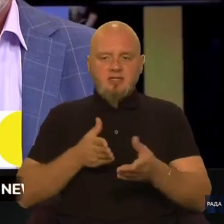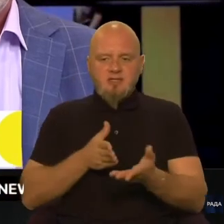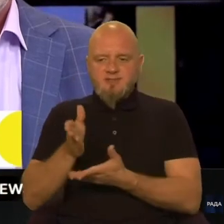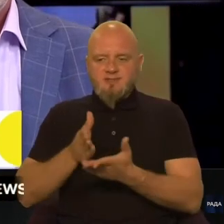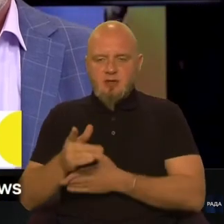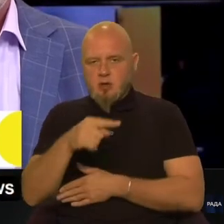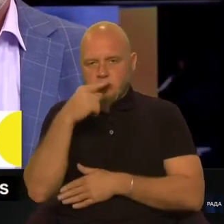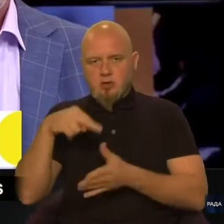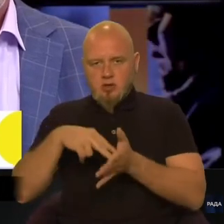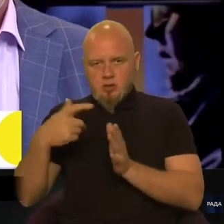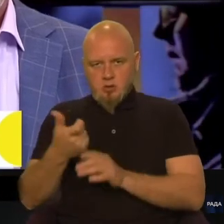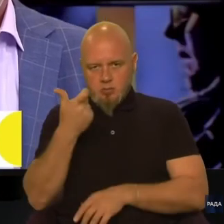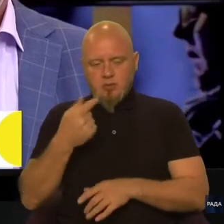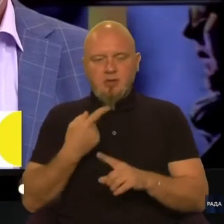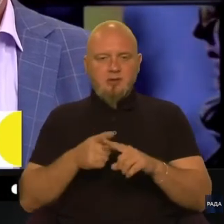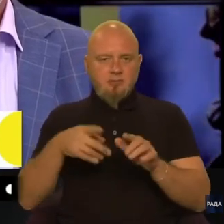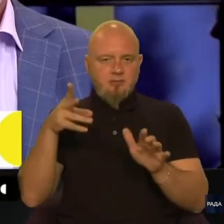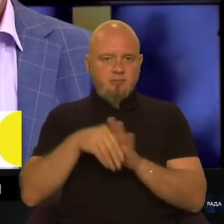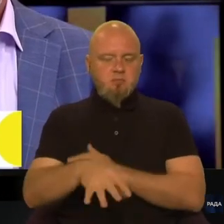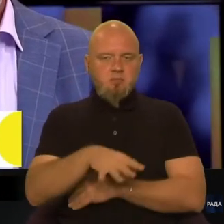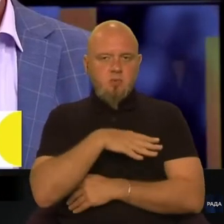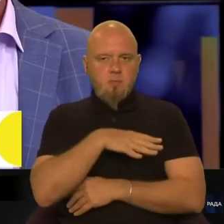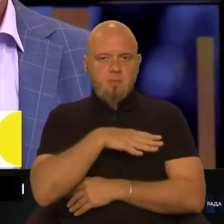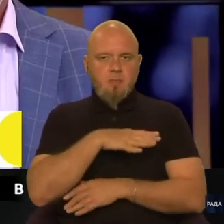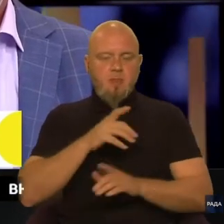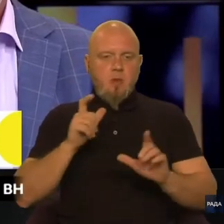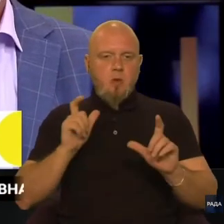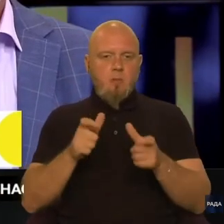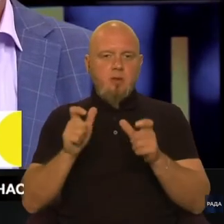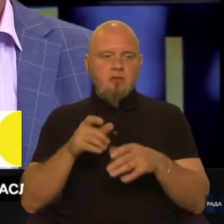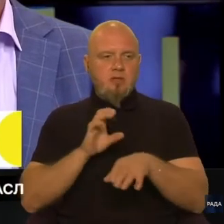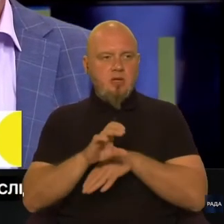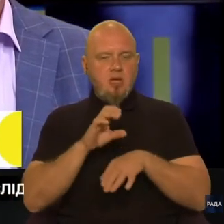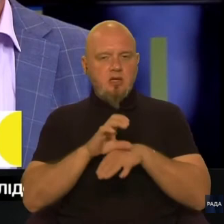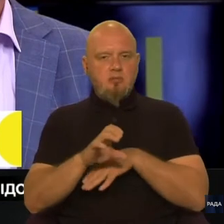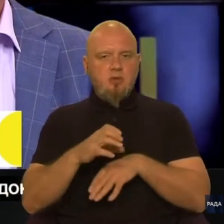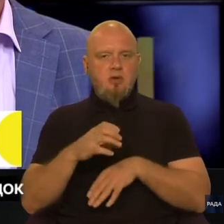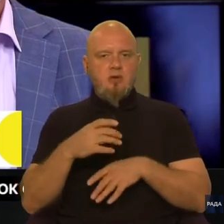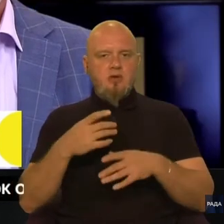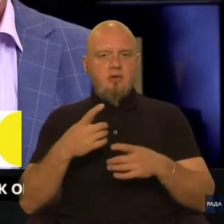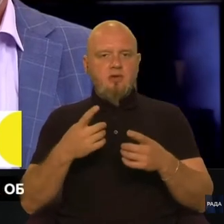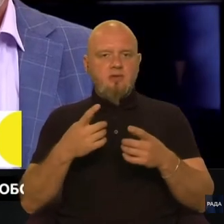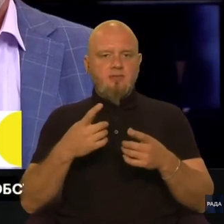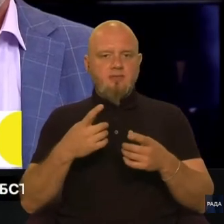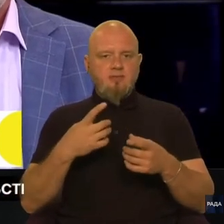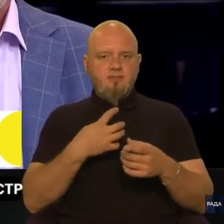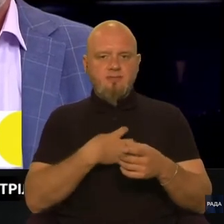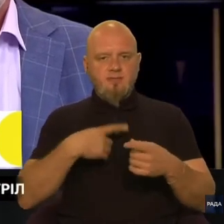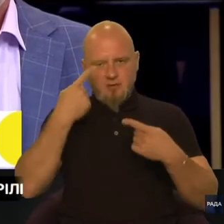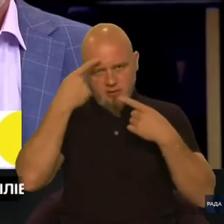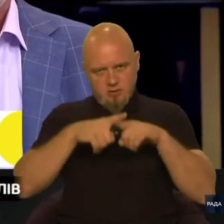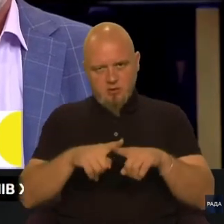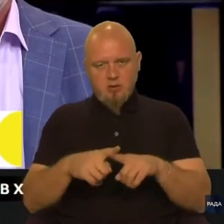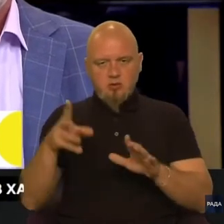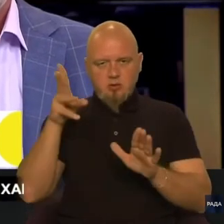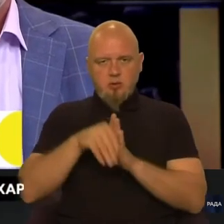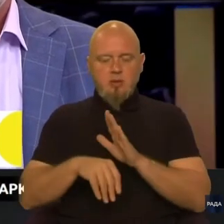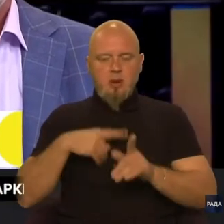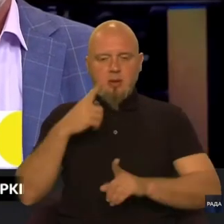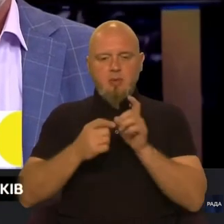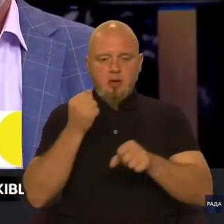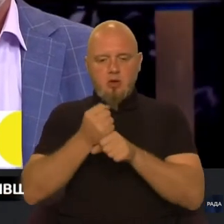російської економіки Ну і це були обмежені на експорт чутливих технологій зокрема переробний